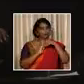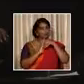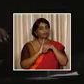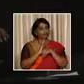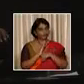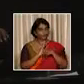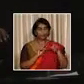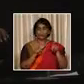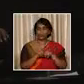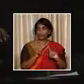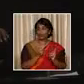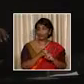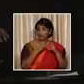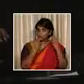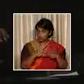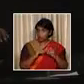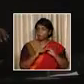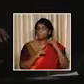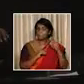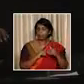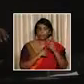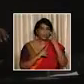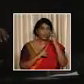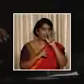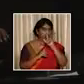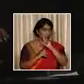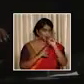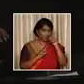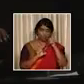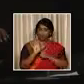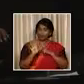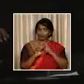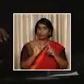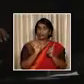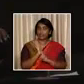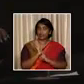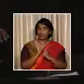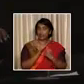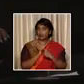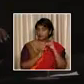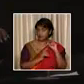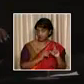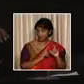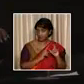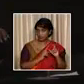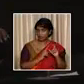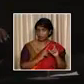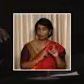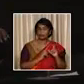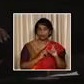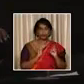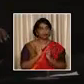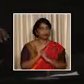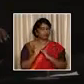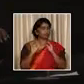முடிந்த பிற்பாடு 2010 ஆண்டிலே ஒரு எல்எல்ஆர்சி என்கிற நல்லிணக்க ஆணைக்குழுவை உருவாக்கினார்கள் ஆனால்